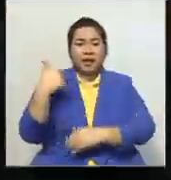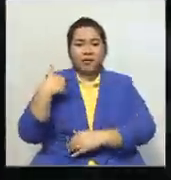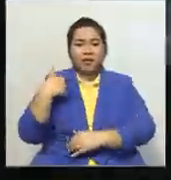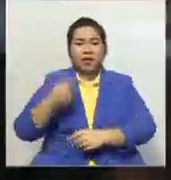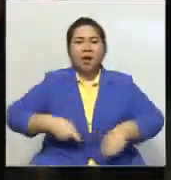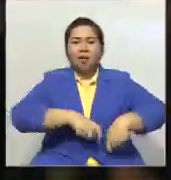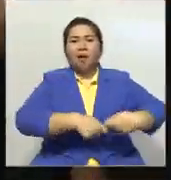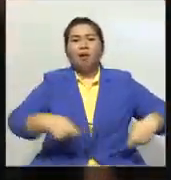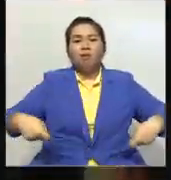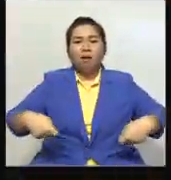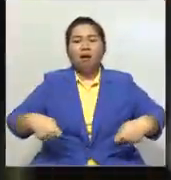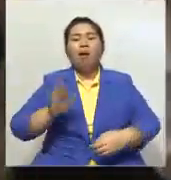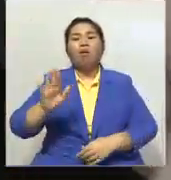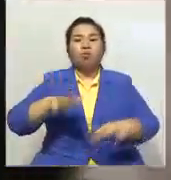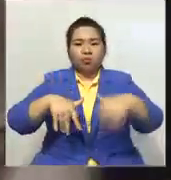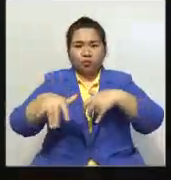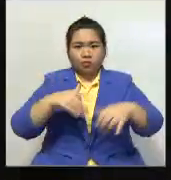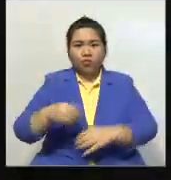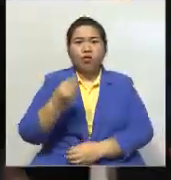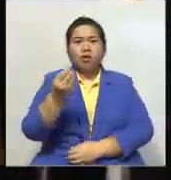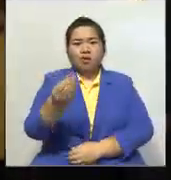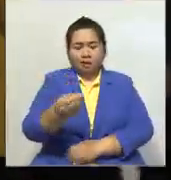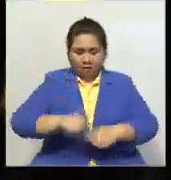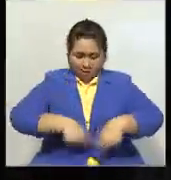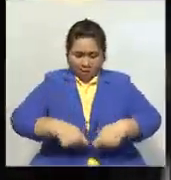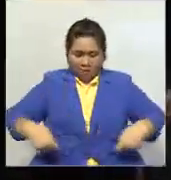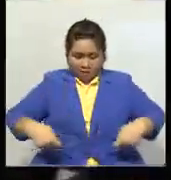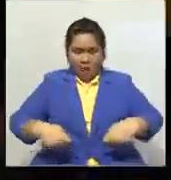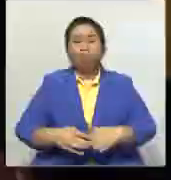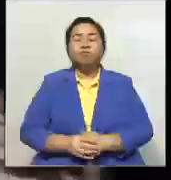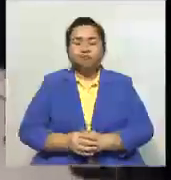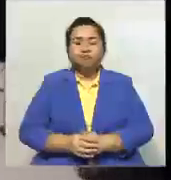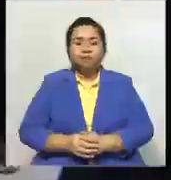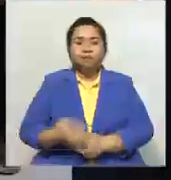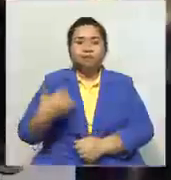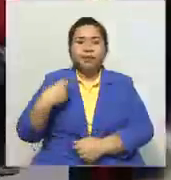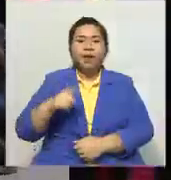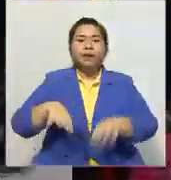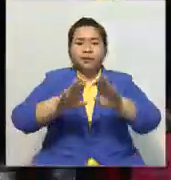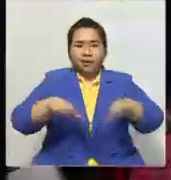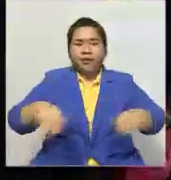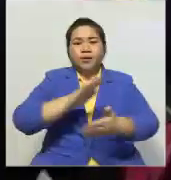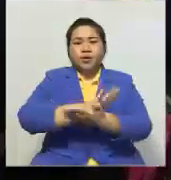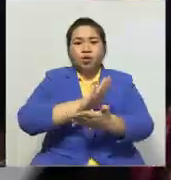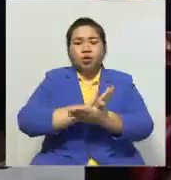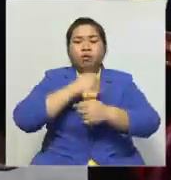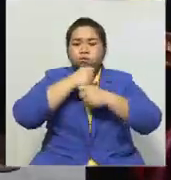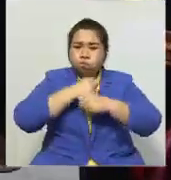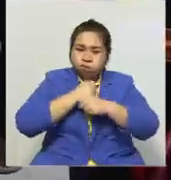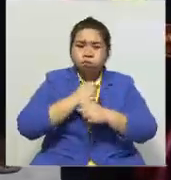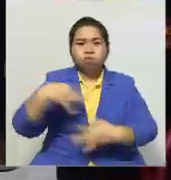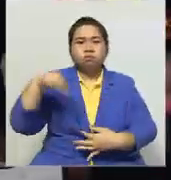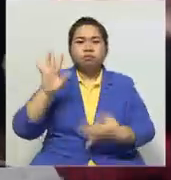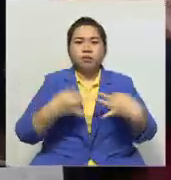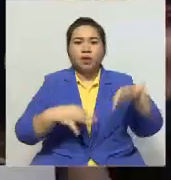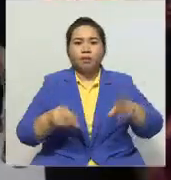ขาวม้าซึ่งเป็นผ้าประจำพื้นถิ่นมาผูกที่เอวให้กับนายกรัฐมนตรีแล้วก็มีน้องๆจากโรงเรียนผู้สูงอายุมารำให้